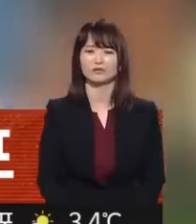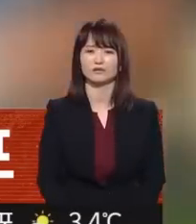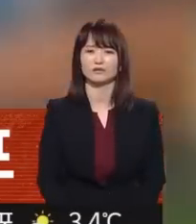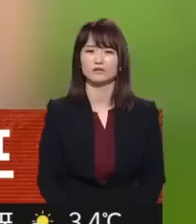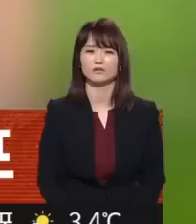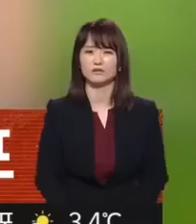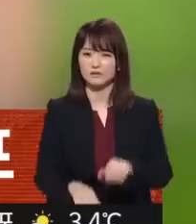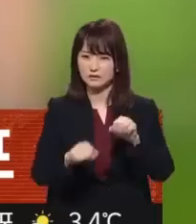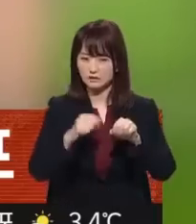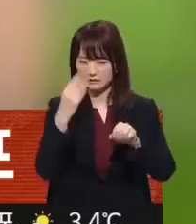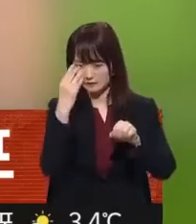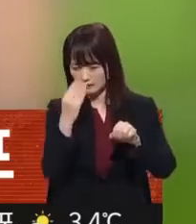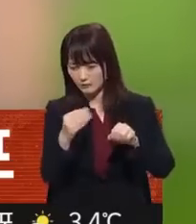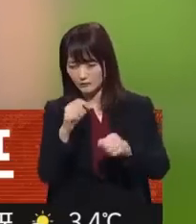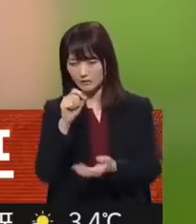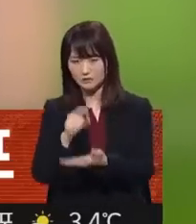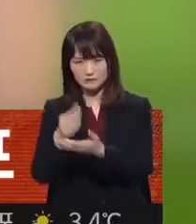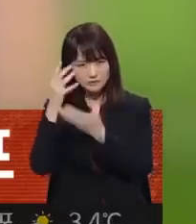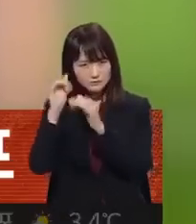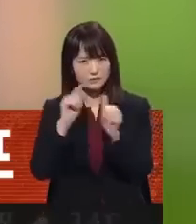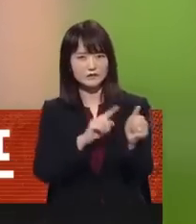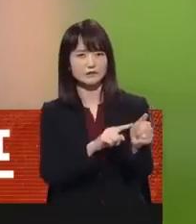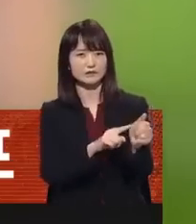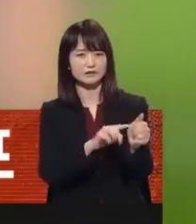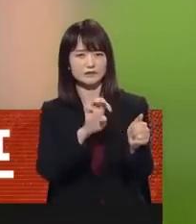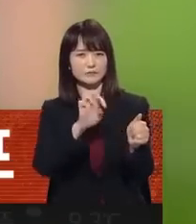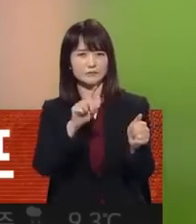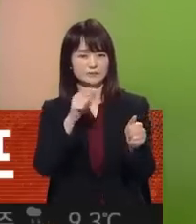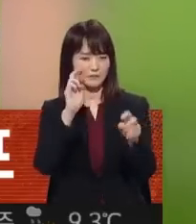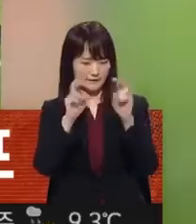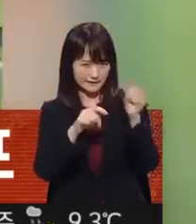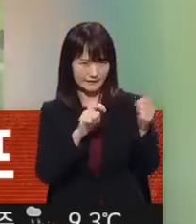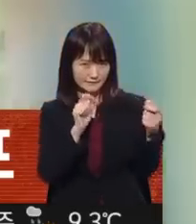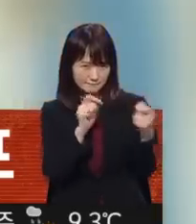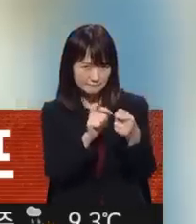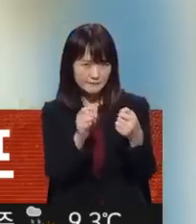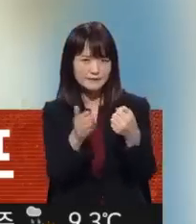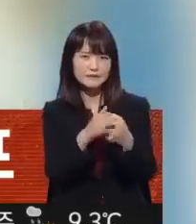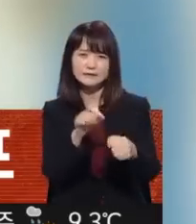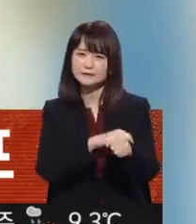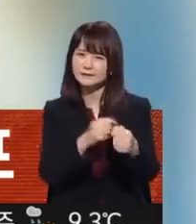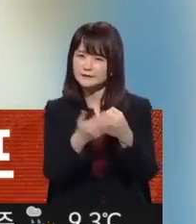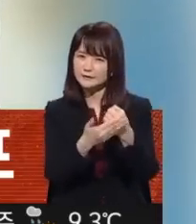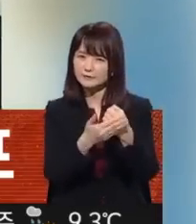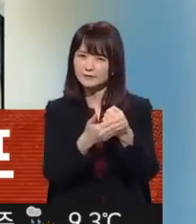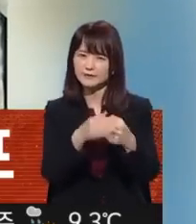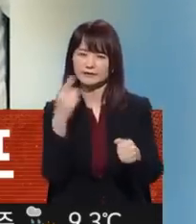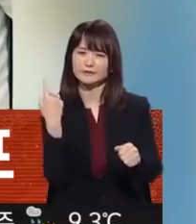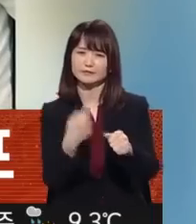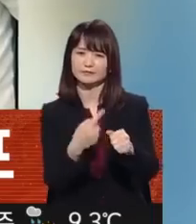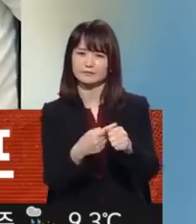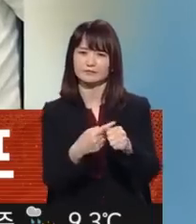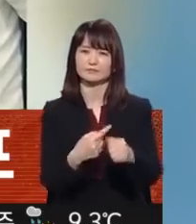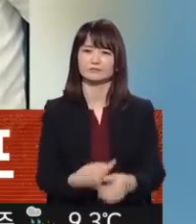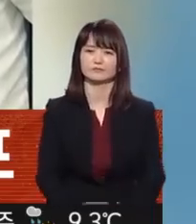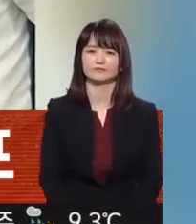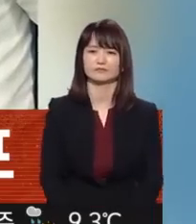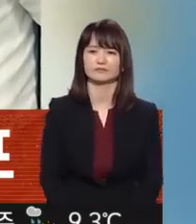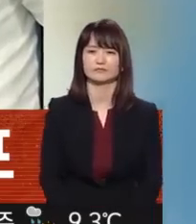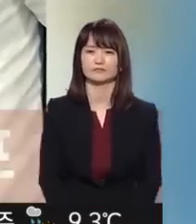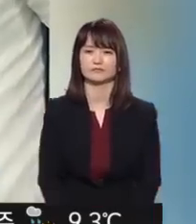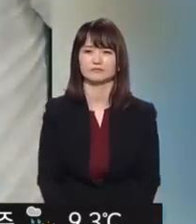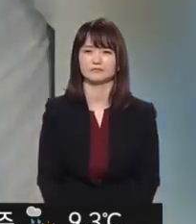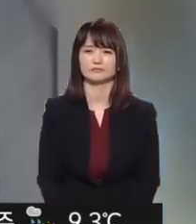이런 행동을 본 축구 팬들이 이 남성이 피파 회장과의 친분으로 특혜 받는 거 아니냐라고 비난을 했습니다. 아유,